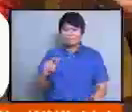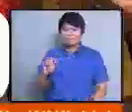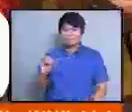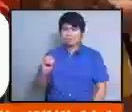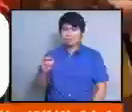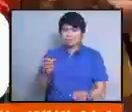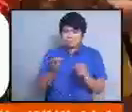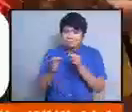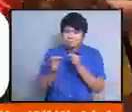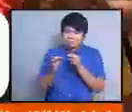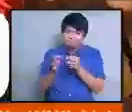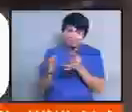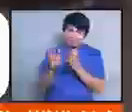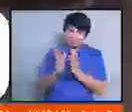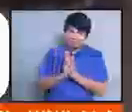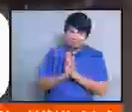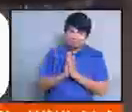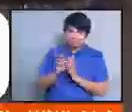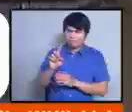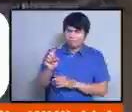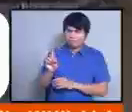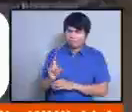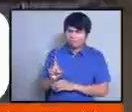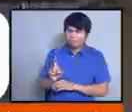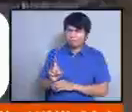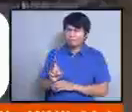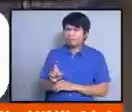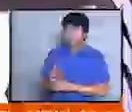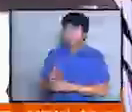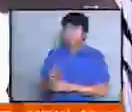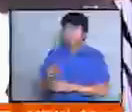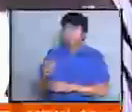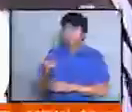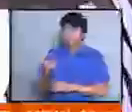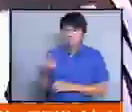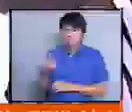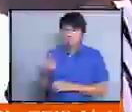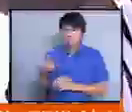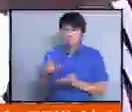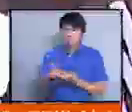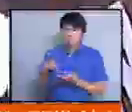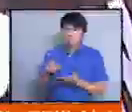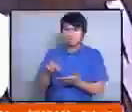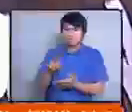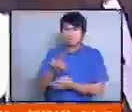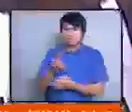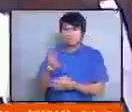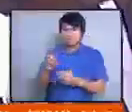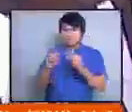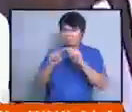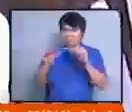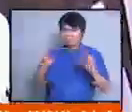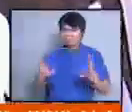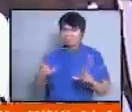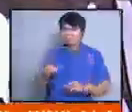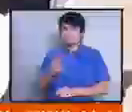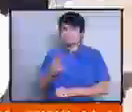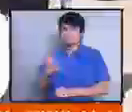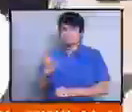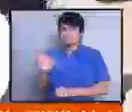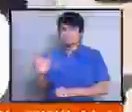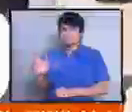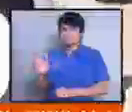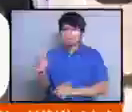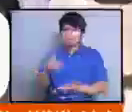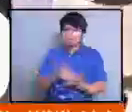ng paliwanag. Kinikwestiyon ng grupo ang paniningil ng Yellow Dot Transport Terminal ng 250,000 pesos para